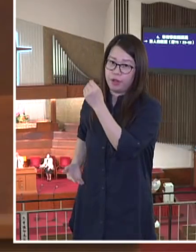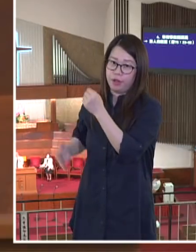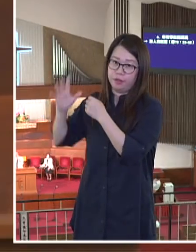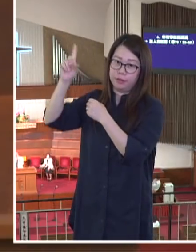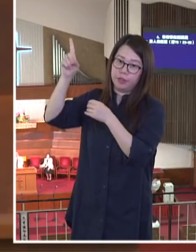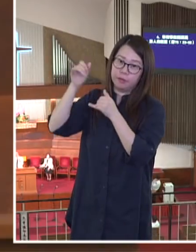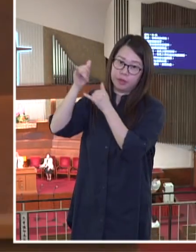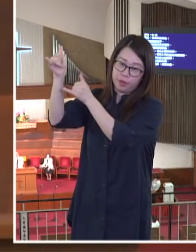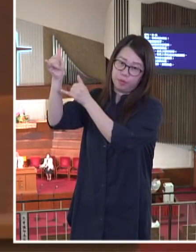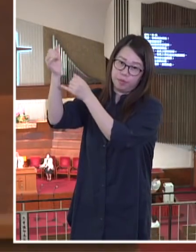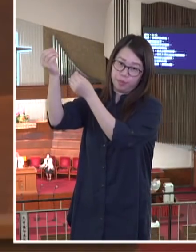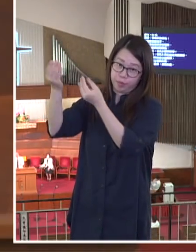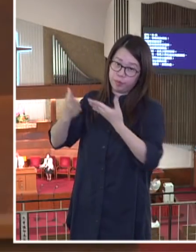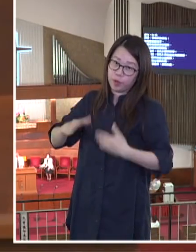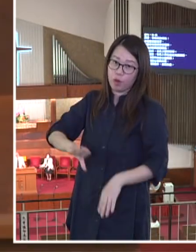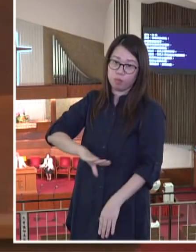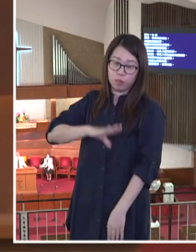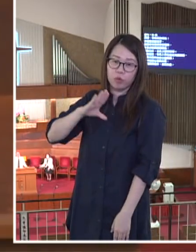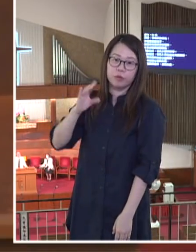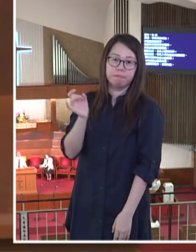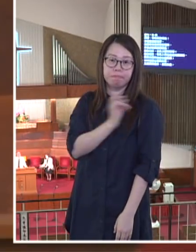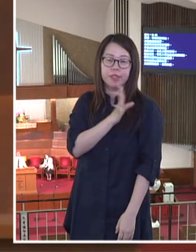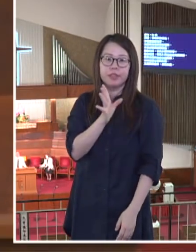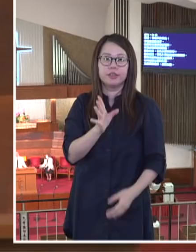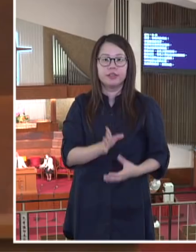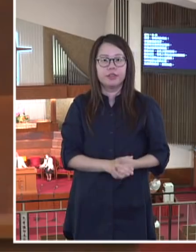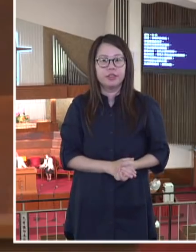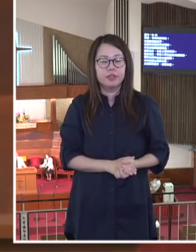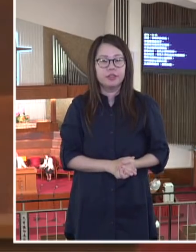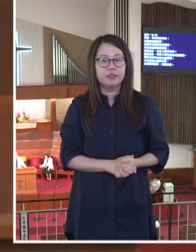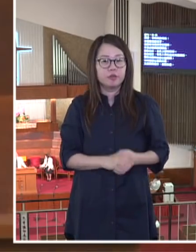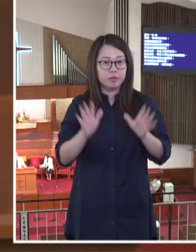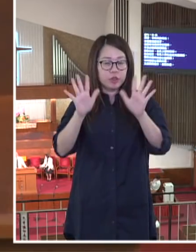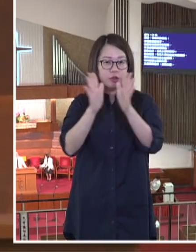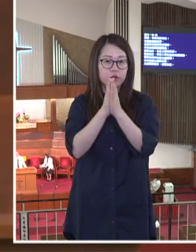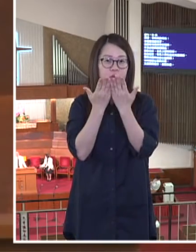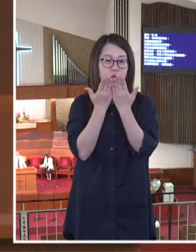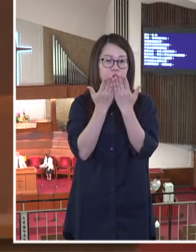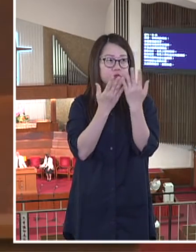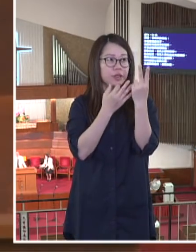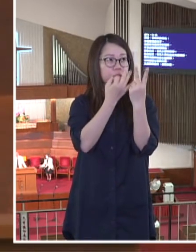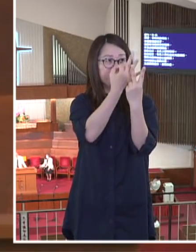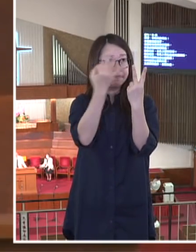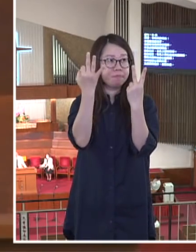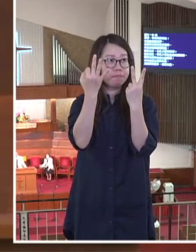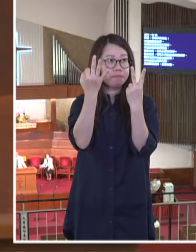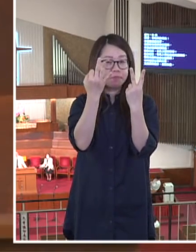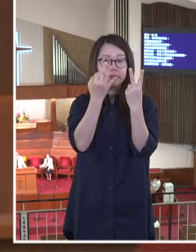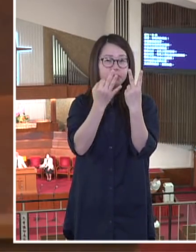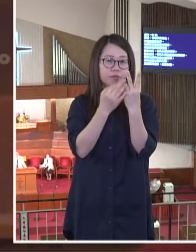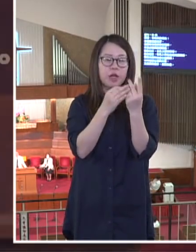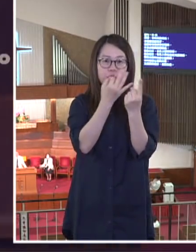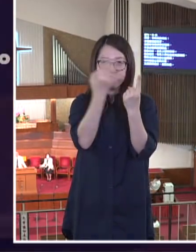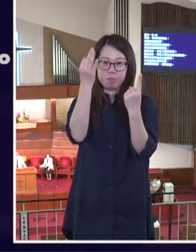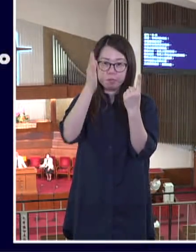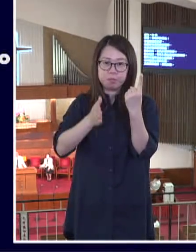到这份的满。我只是选用诗篇13篇的23到26节，如果弟兄姊妹你看到的，我都邀请